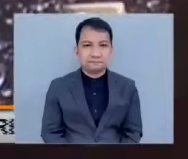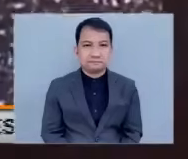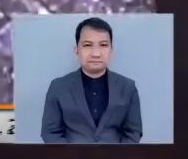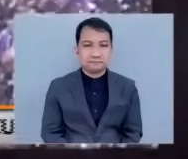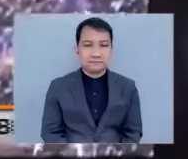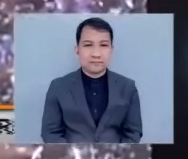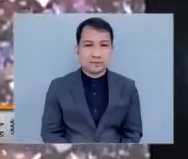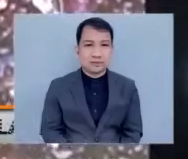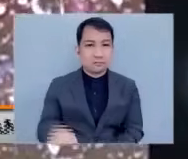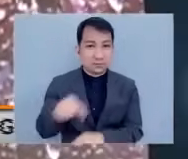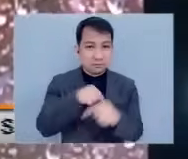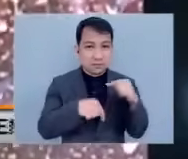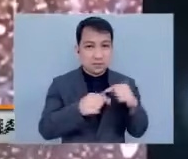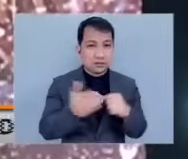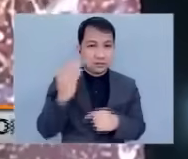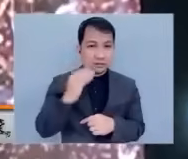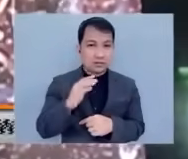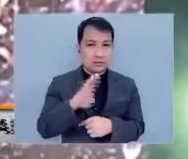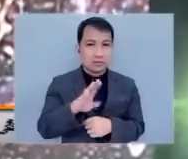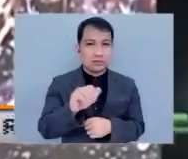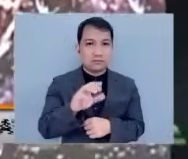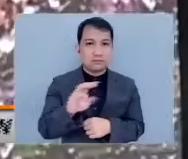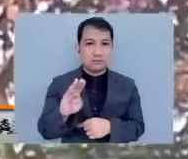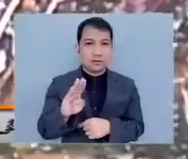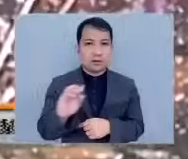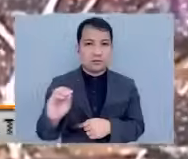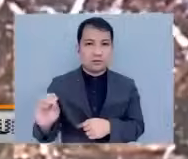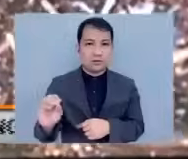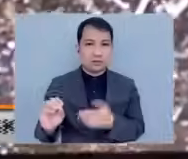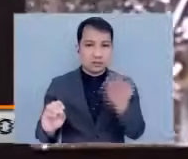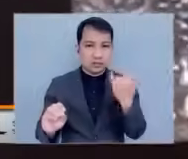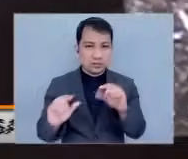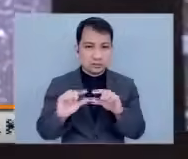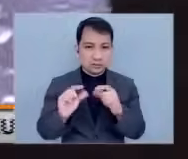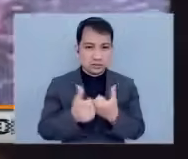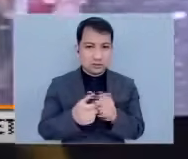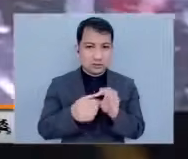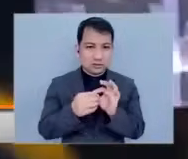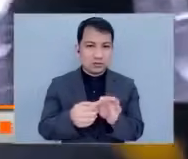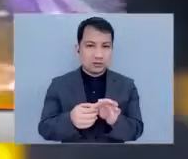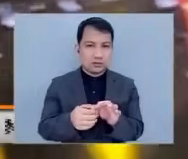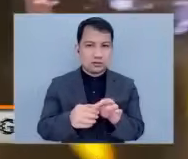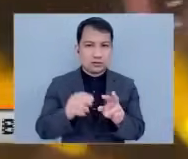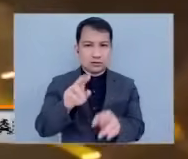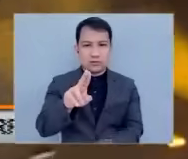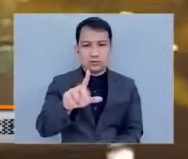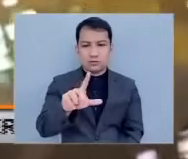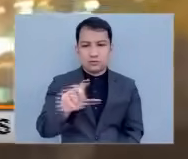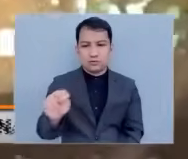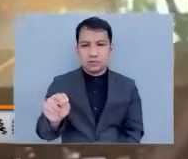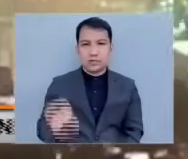Napa-throwback naman si Bamboo sa pinakaunang single ng grupo na Ulan.